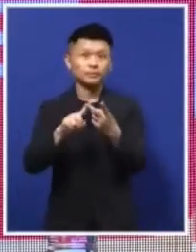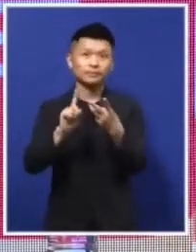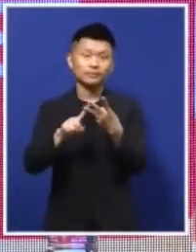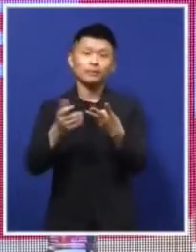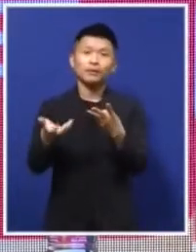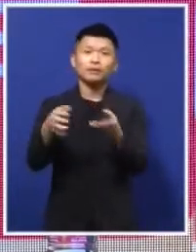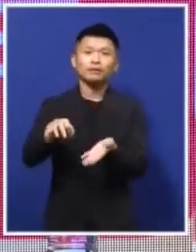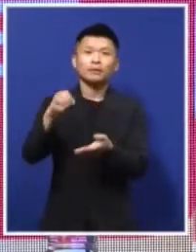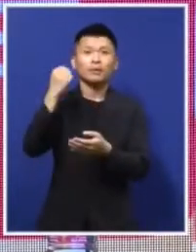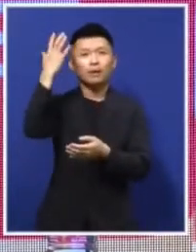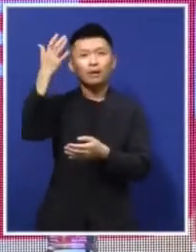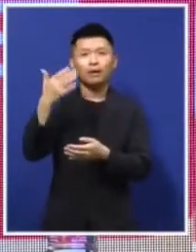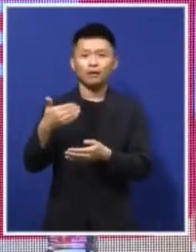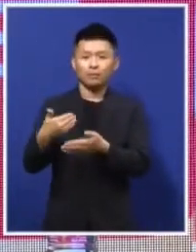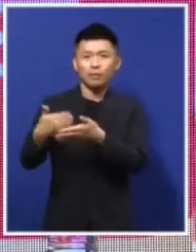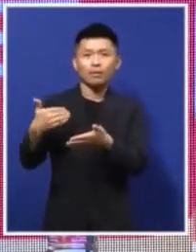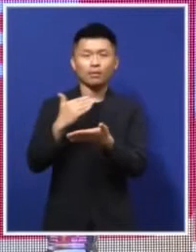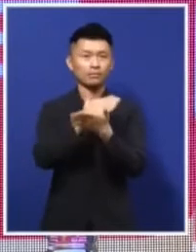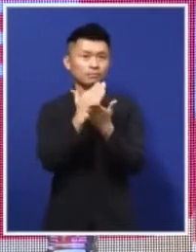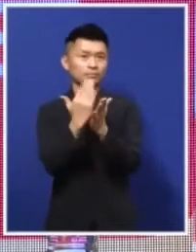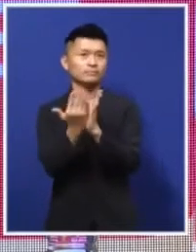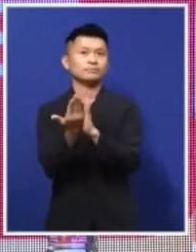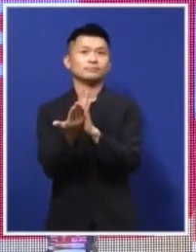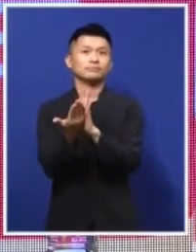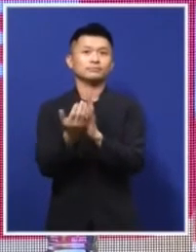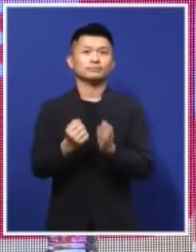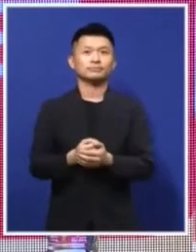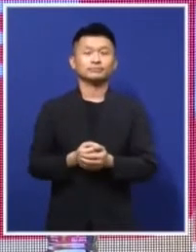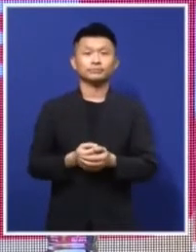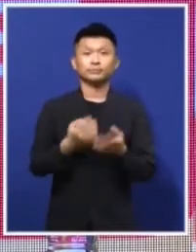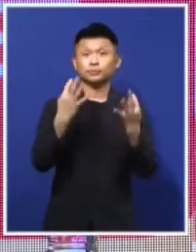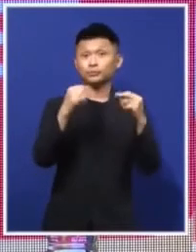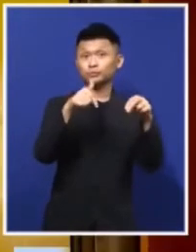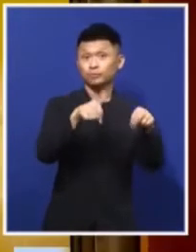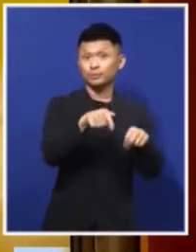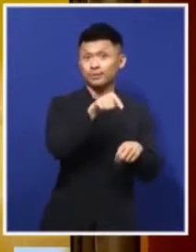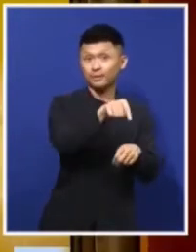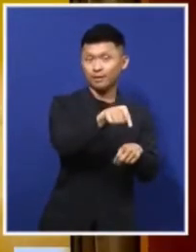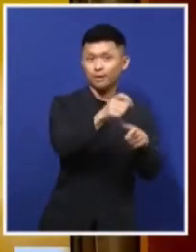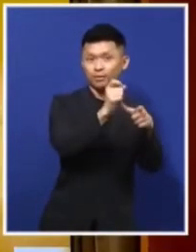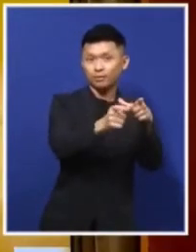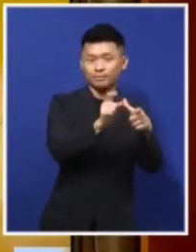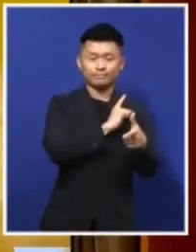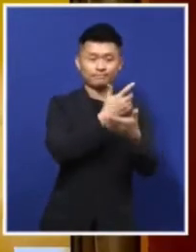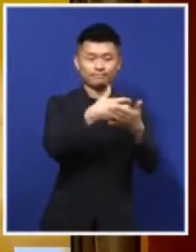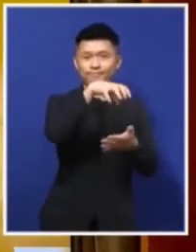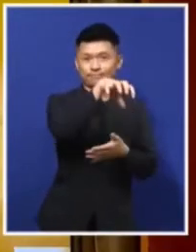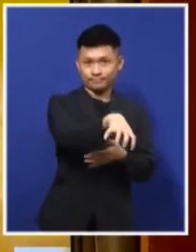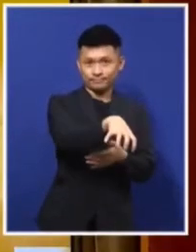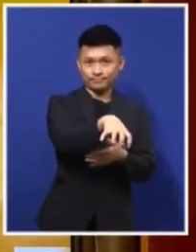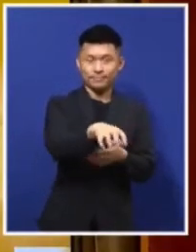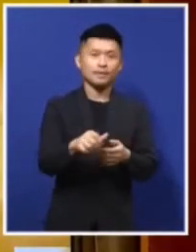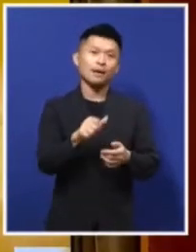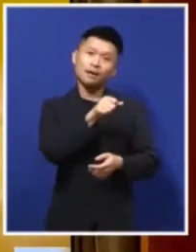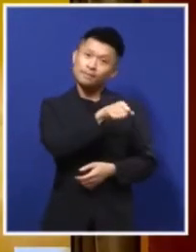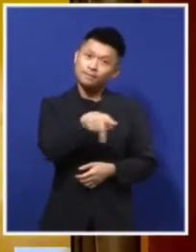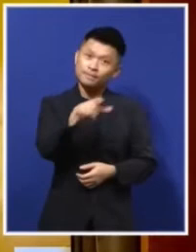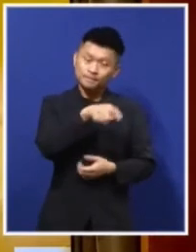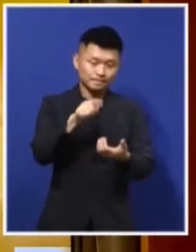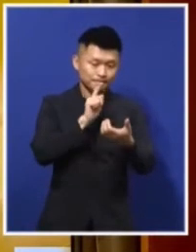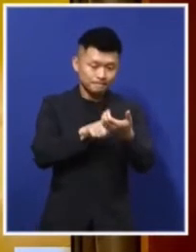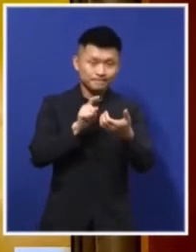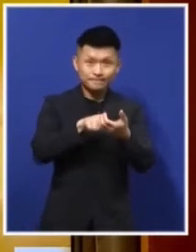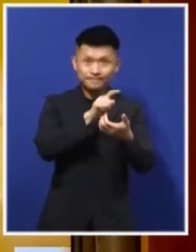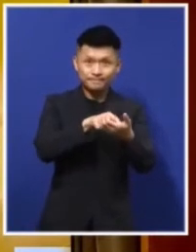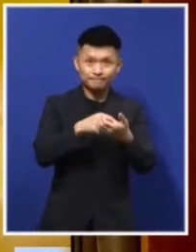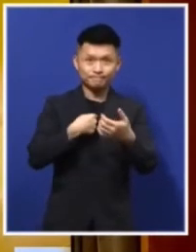没有提到电子票证，那都可以在这个数位支付业者自己的网站或者自己的 App 上面就可以进行个